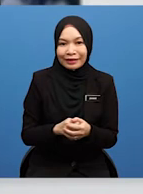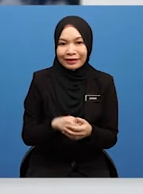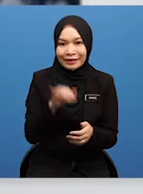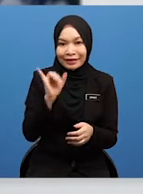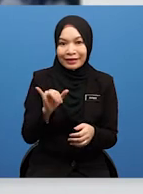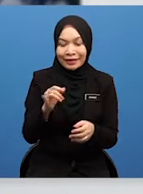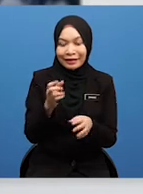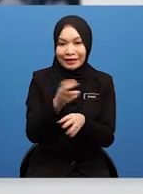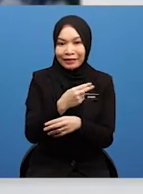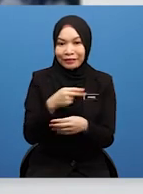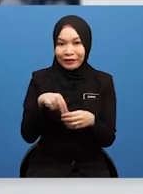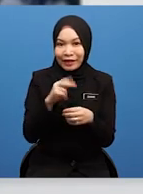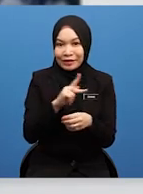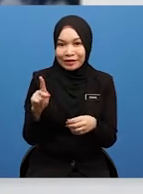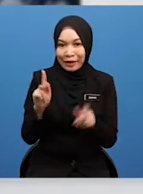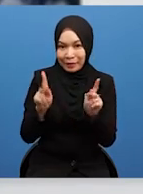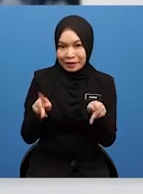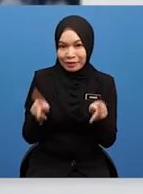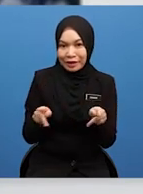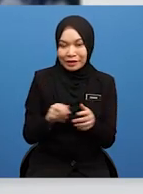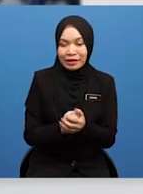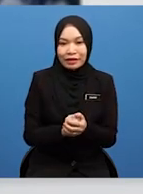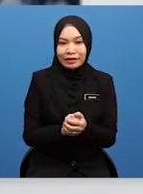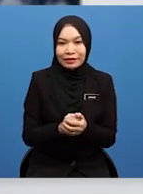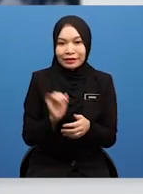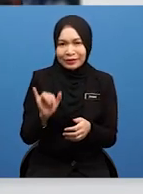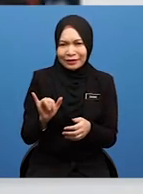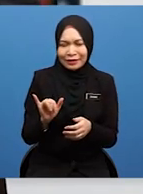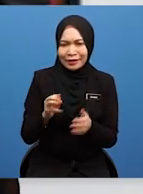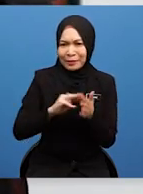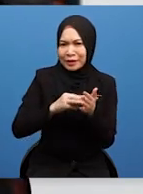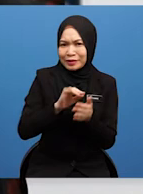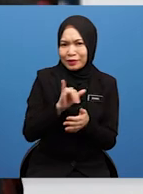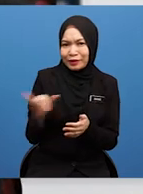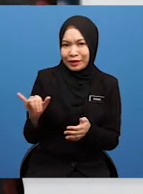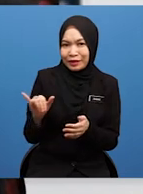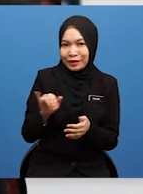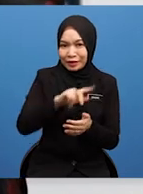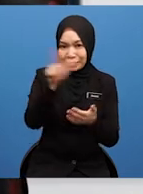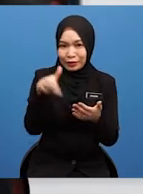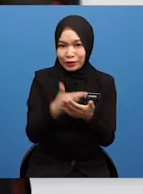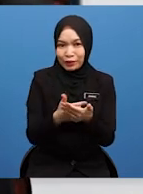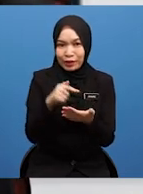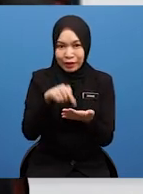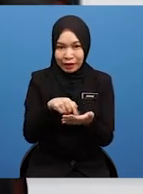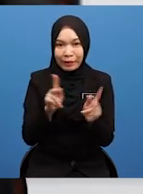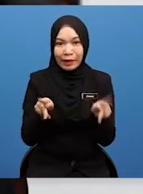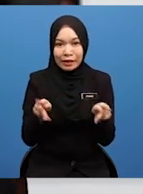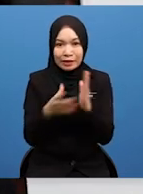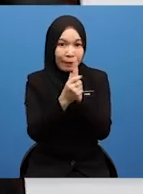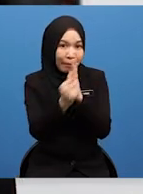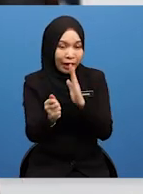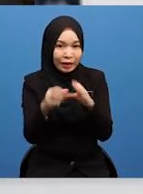kita diem negara pentil ya betul oh maksudnya aku keseluruhan ini pelajar perlu Mahir dalam